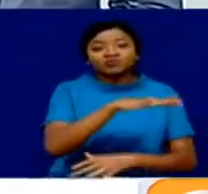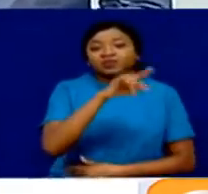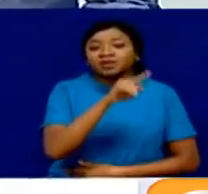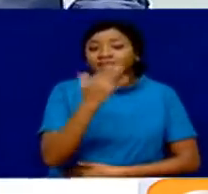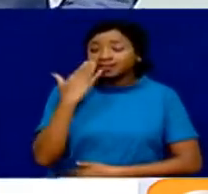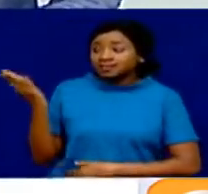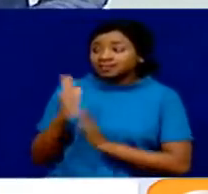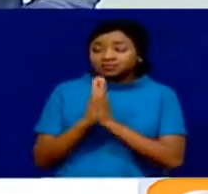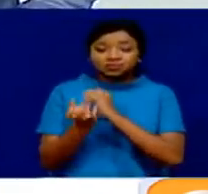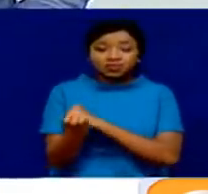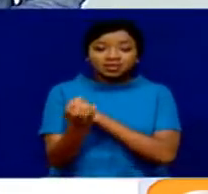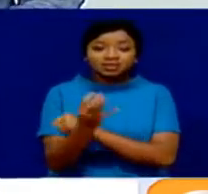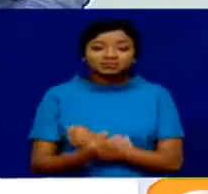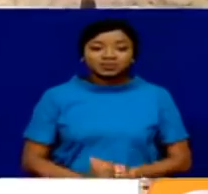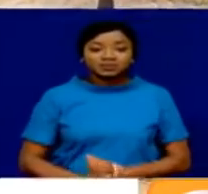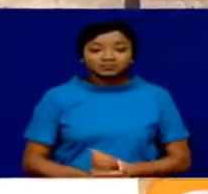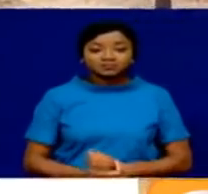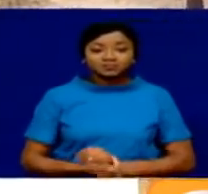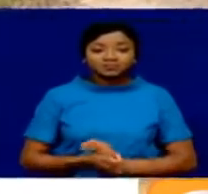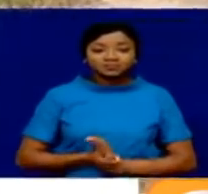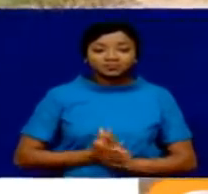Hassan Mugambi anaarifu zaidi.